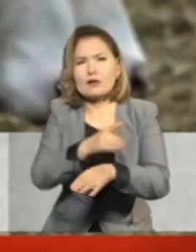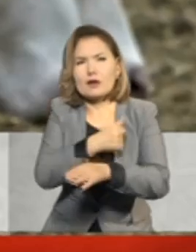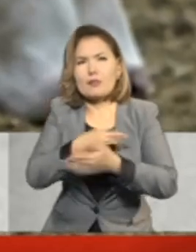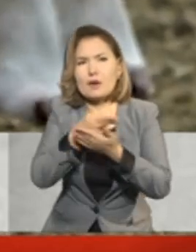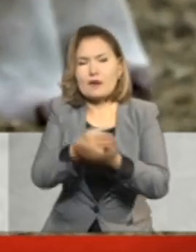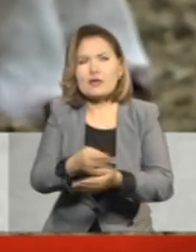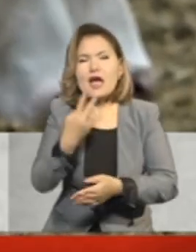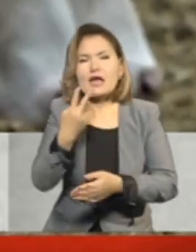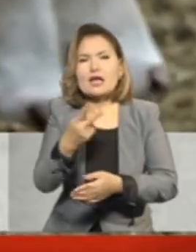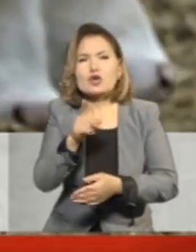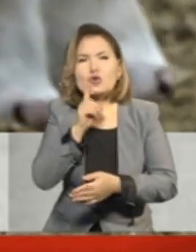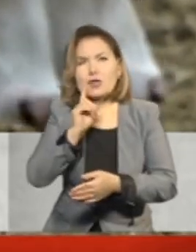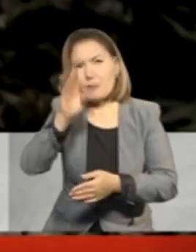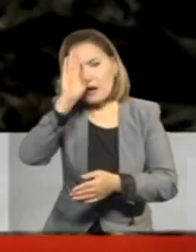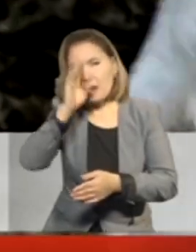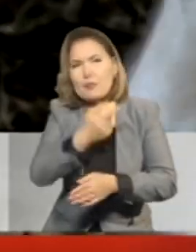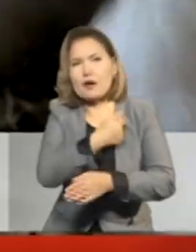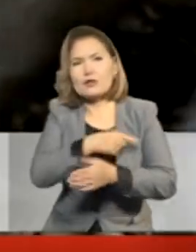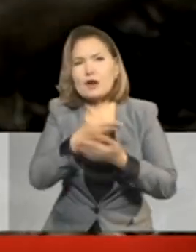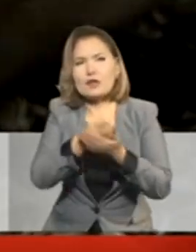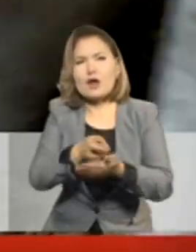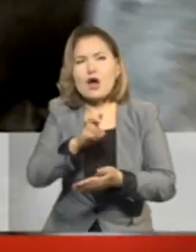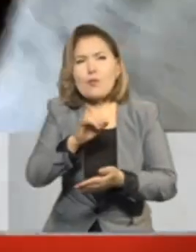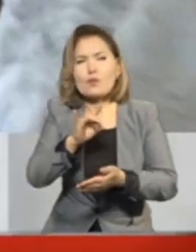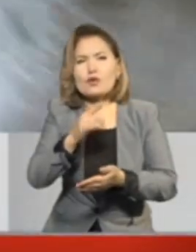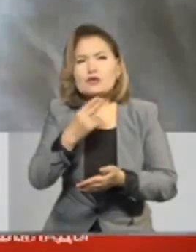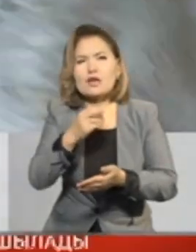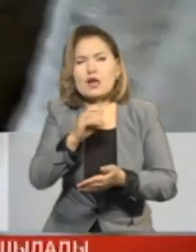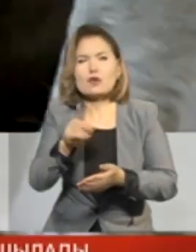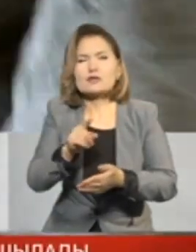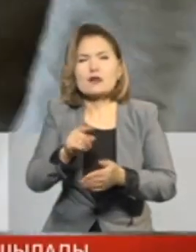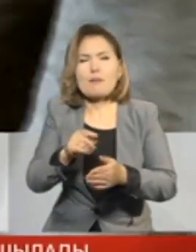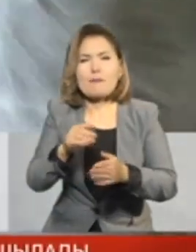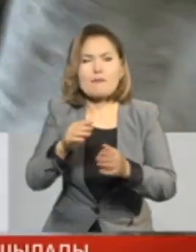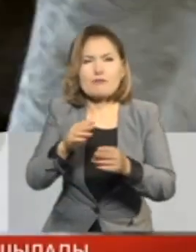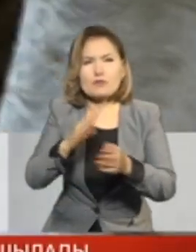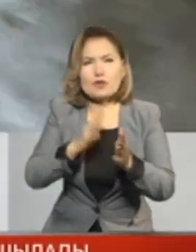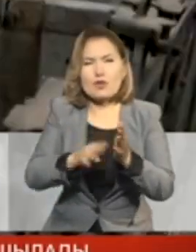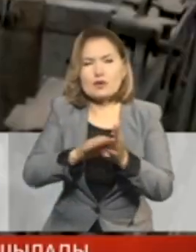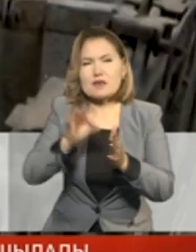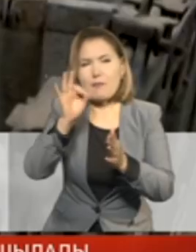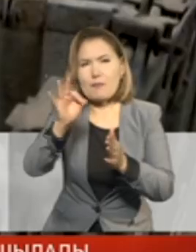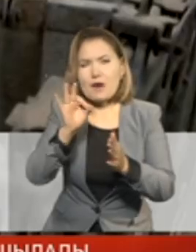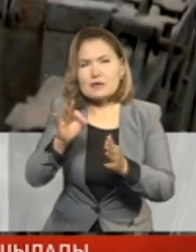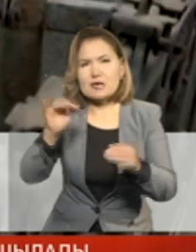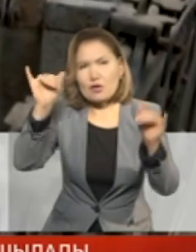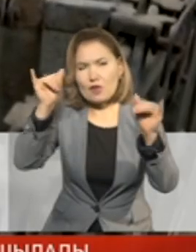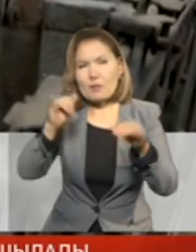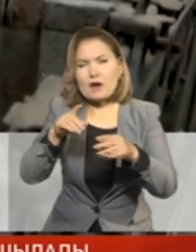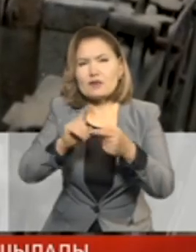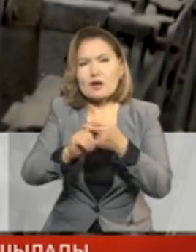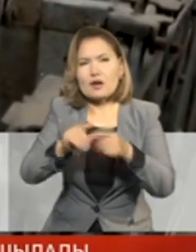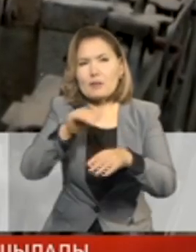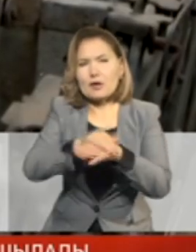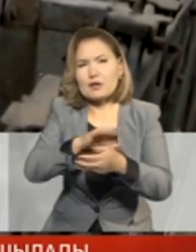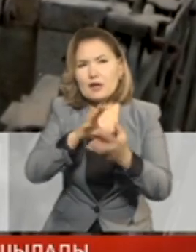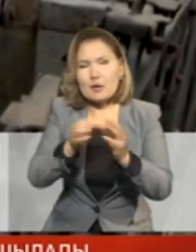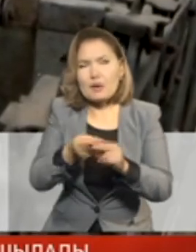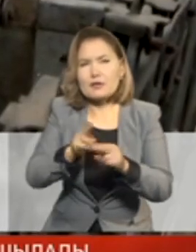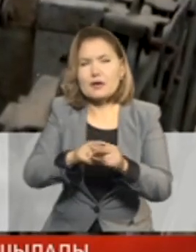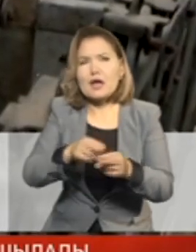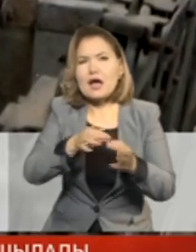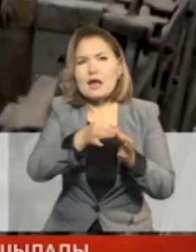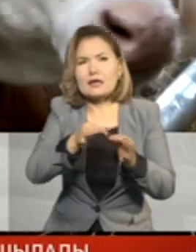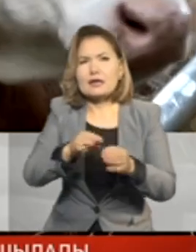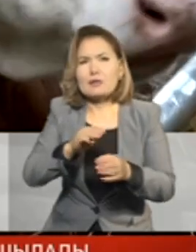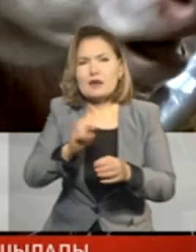Оның екеуі жас өспірім. Бруцеллезге шалдыққан малдың 90% ірі шаруашылықтарға тиесілі. Инфекция таралмау үшін